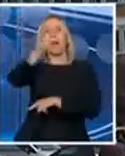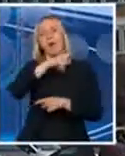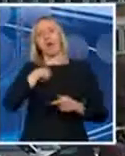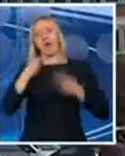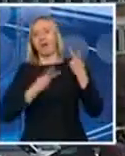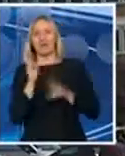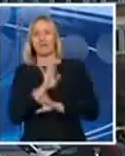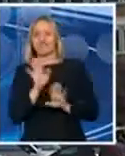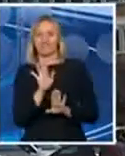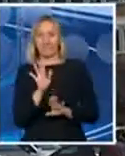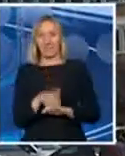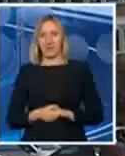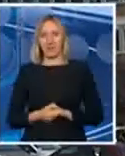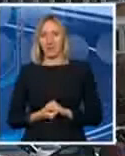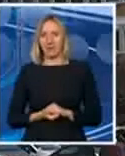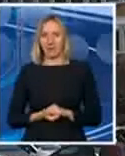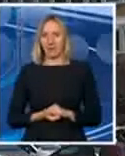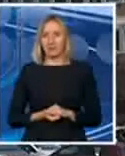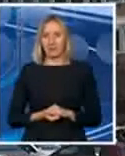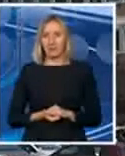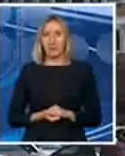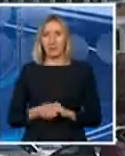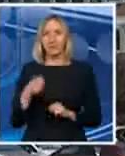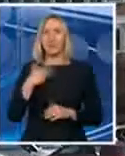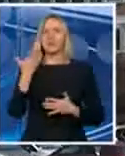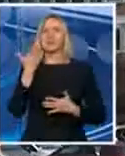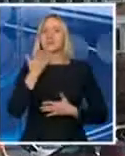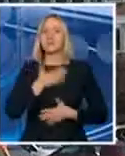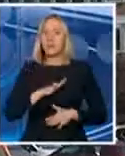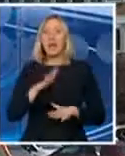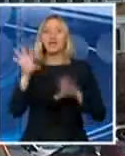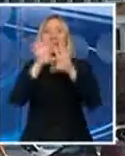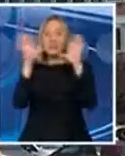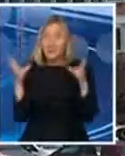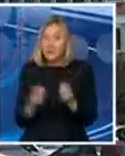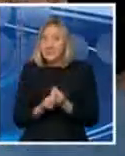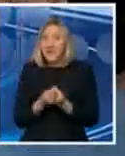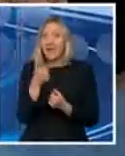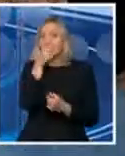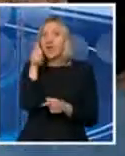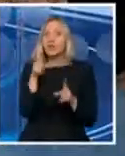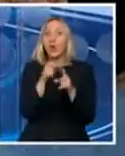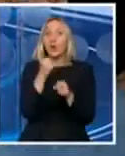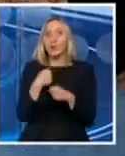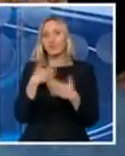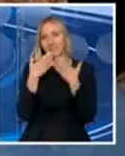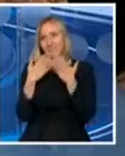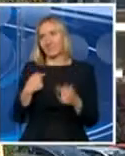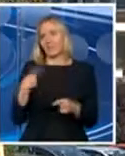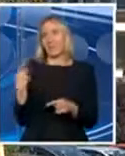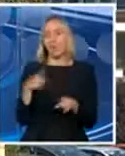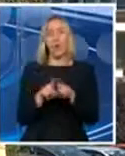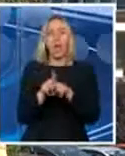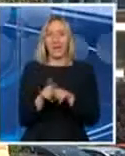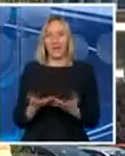tome priča, a ja sam želela da joj zbog svega toga se nekako zahvalim kao koleginica.